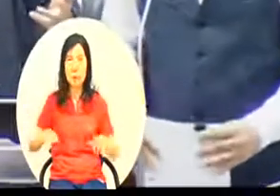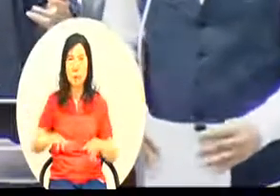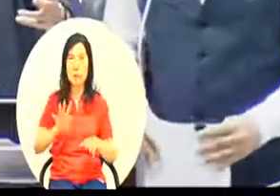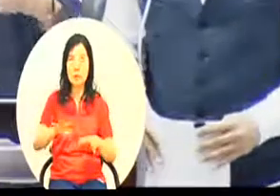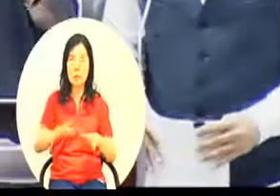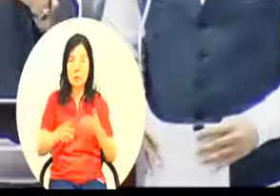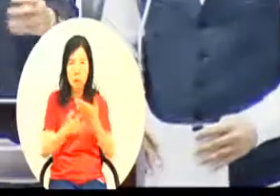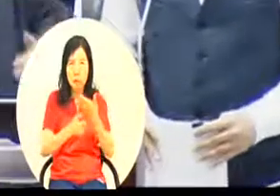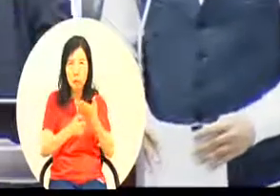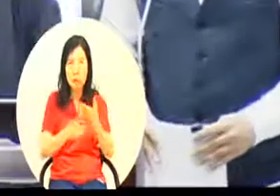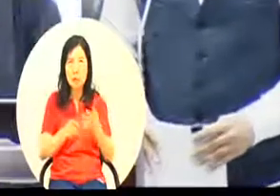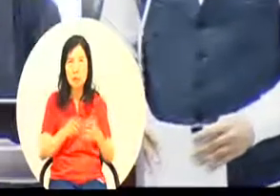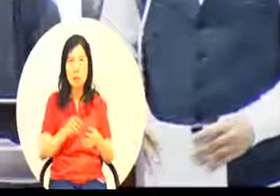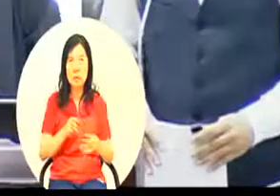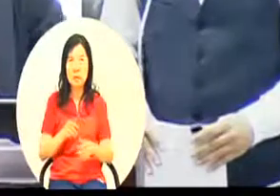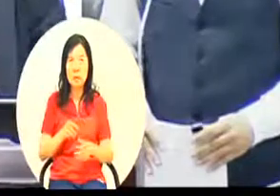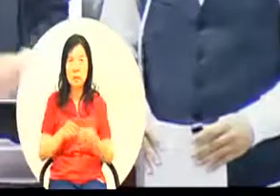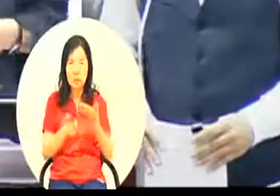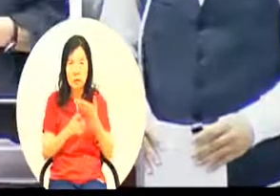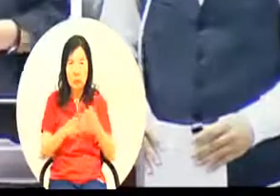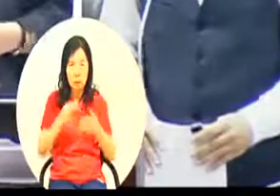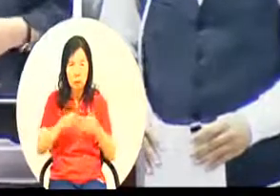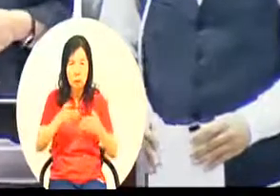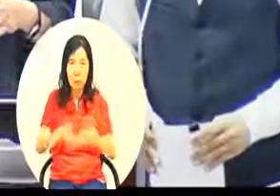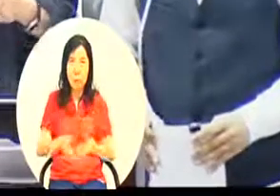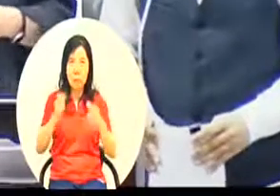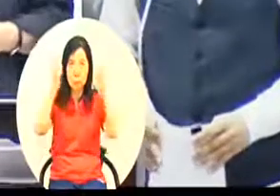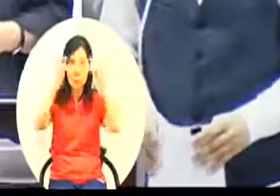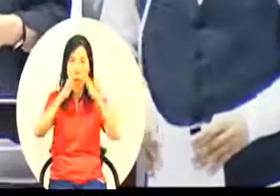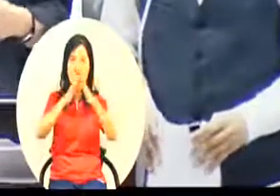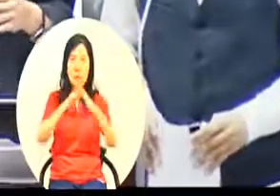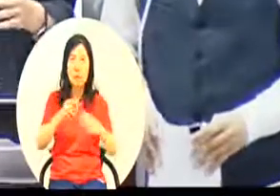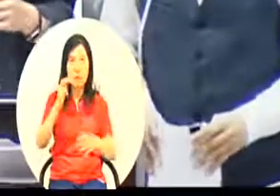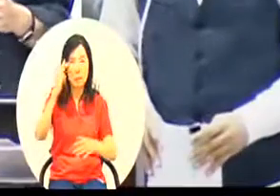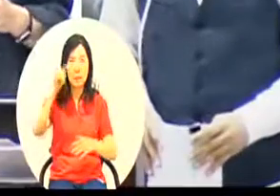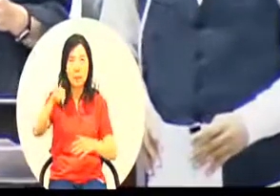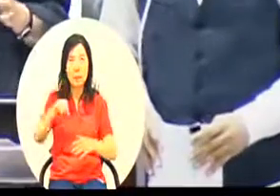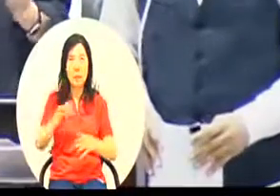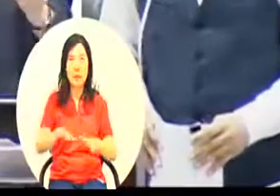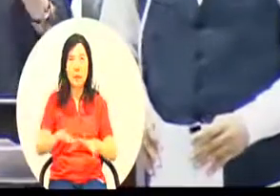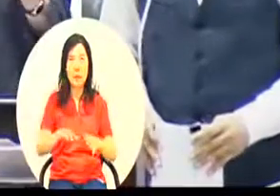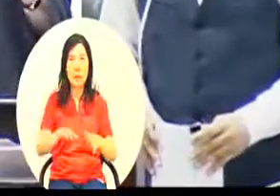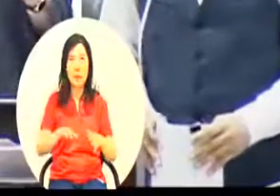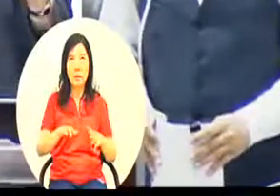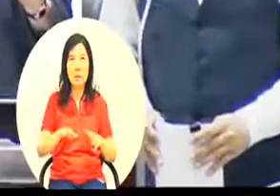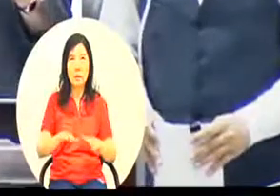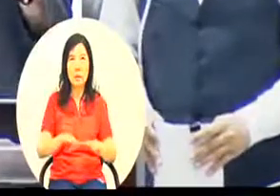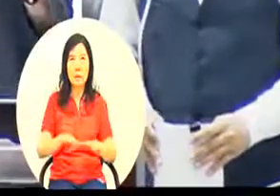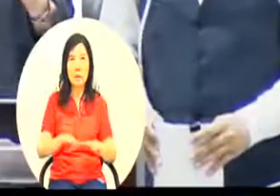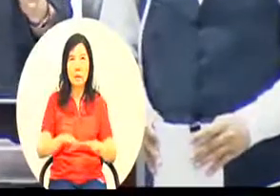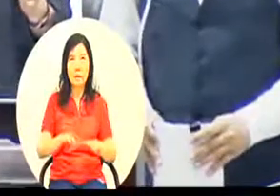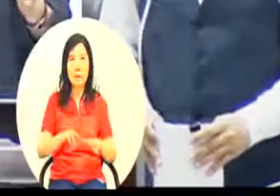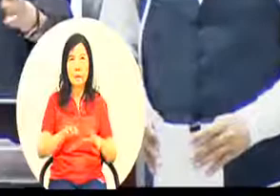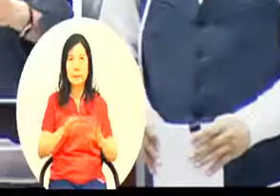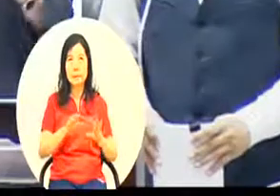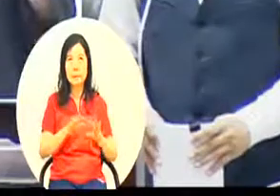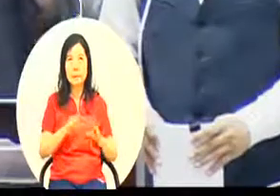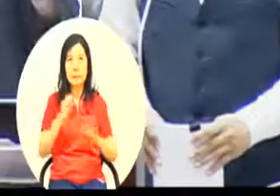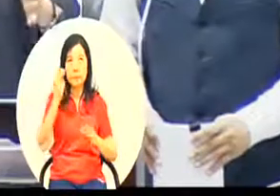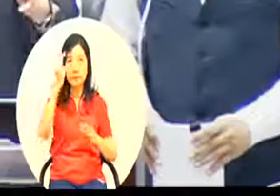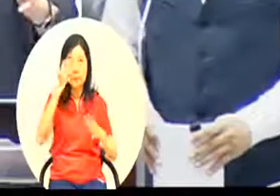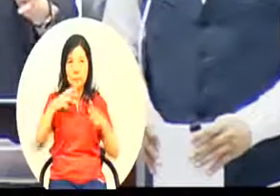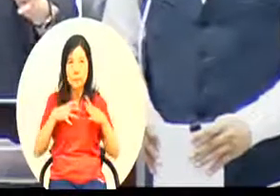吸毒的问题确实是很严重，那高雄市是认为我们现阶段不管我们相关的检调单